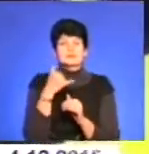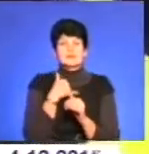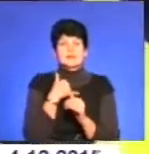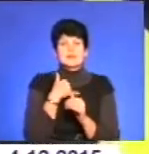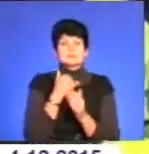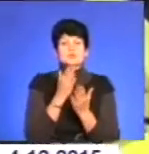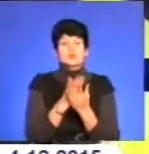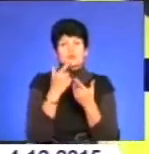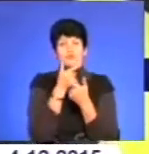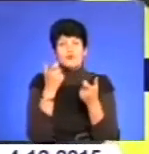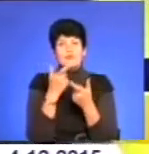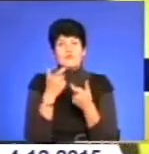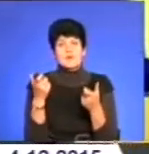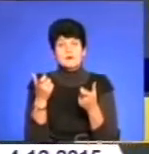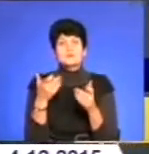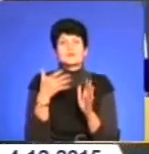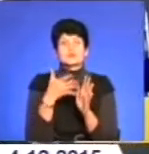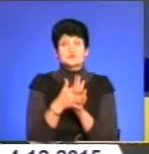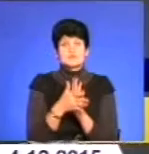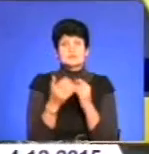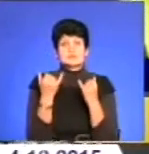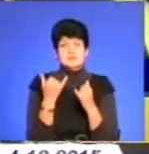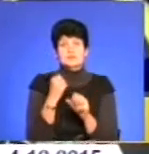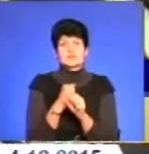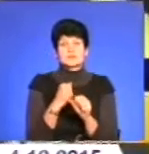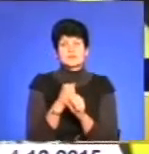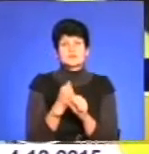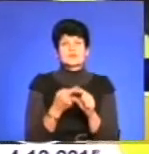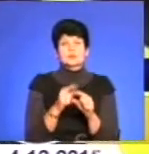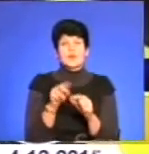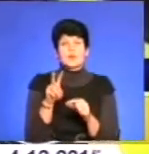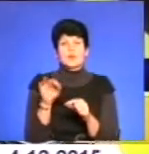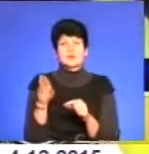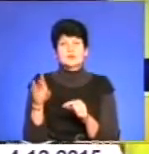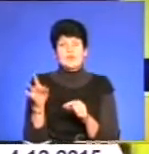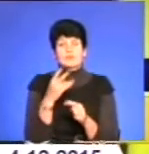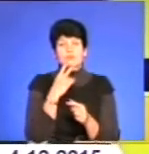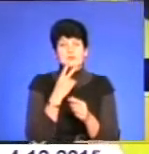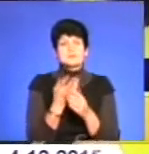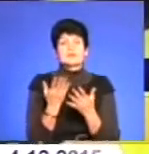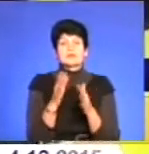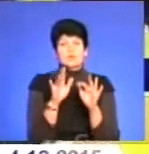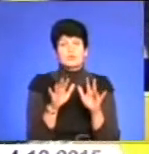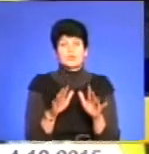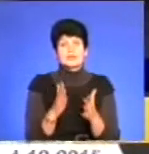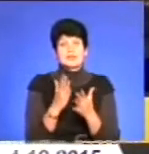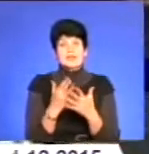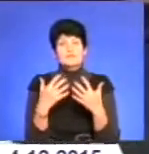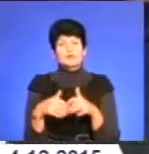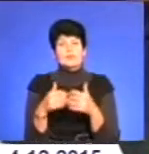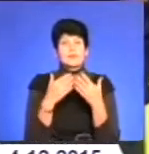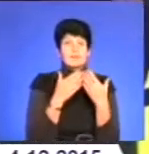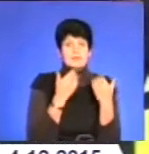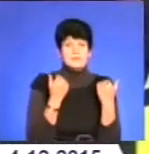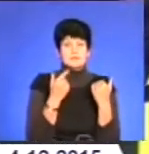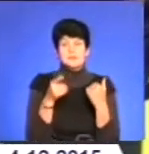інформування. Зрозуміло, добре, ми зараз відпрацюємо тоді лотереї, подивимося, які в них там комп'ютери, є автомати чи нема,